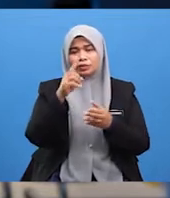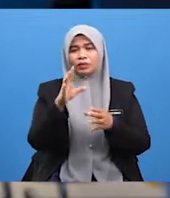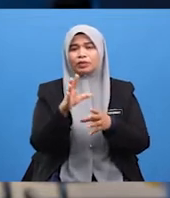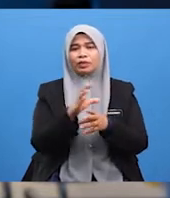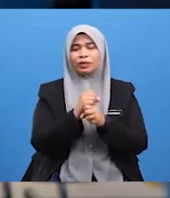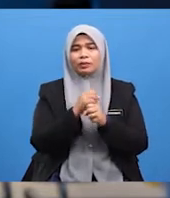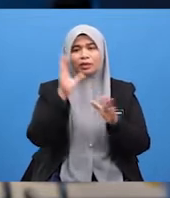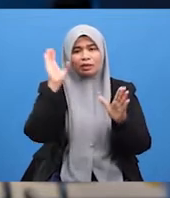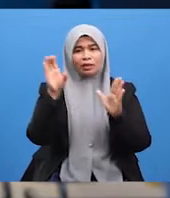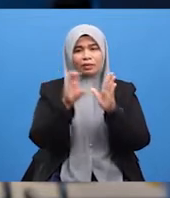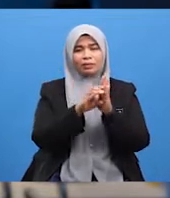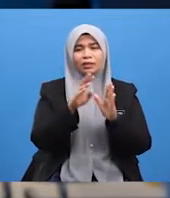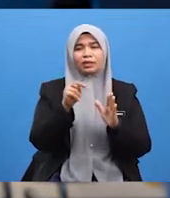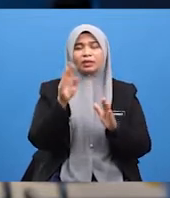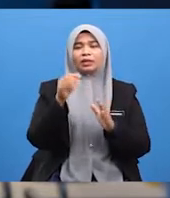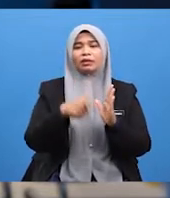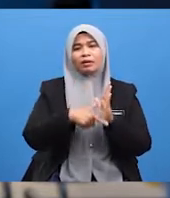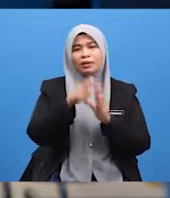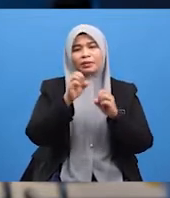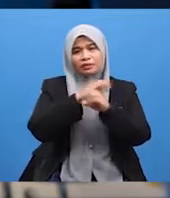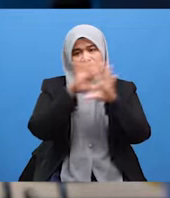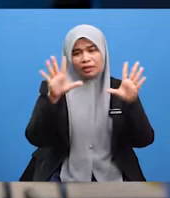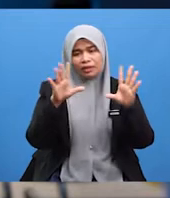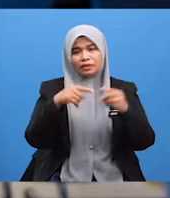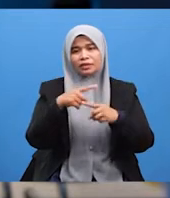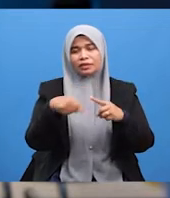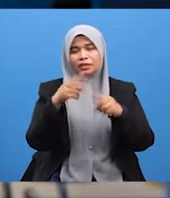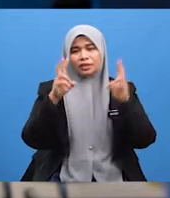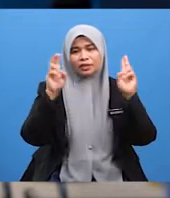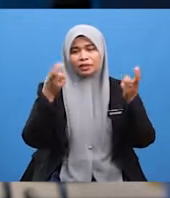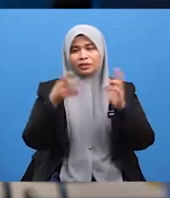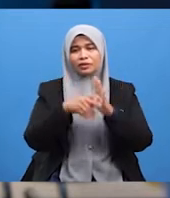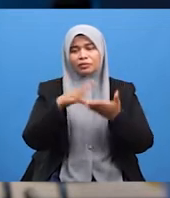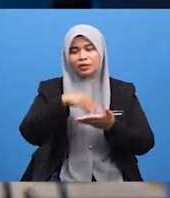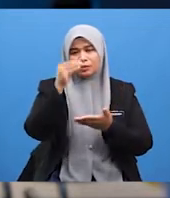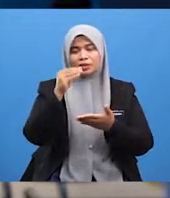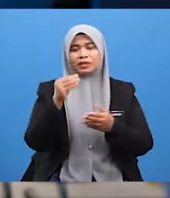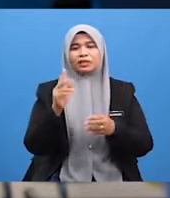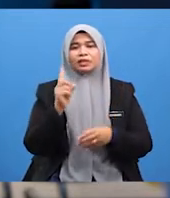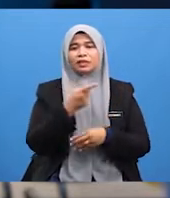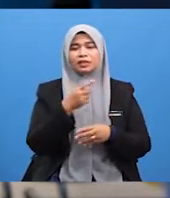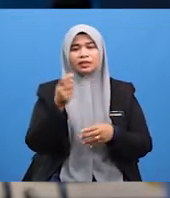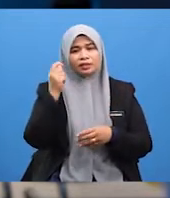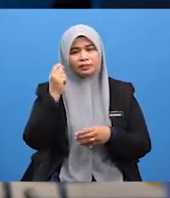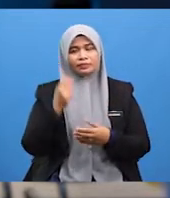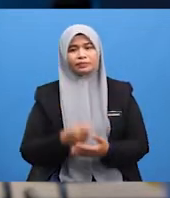memperolehi gambaran yang lebih jelas berkenaan tajuk pembelajaran kita sebentar